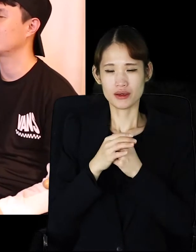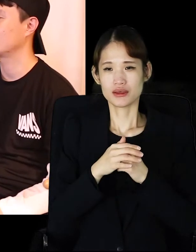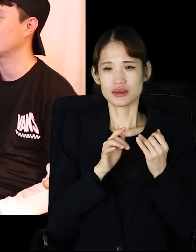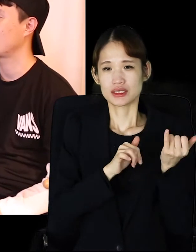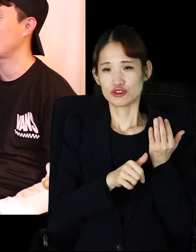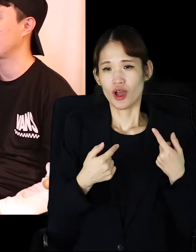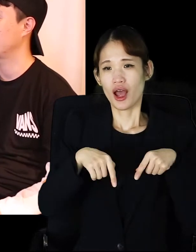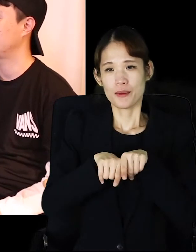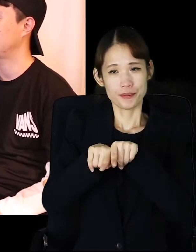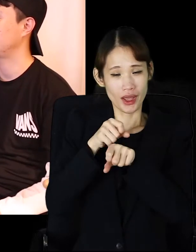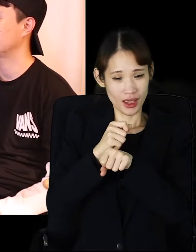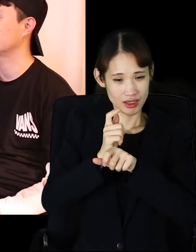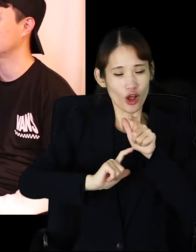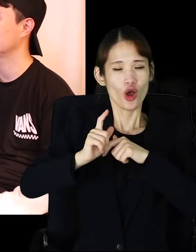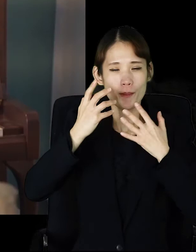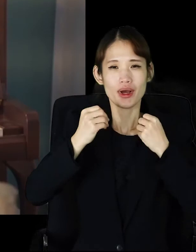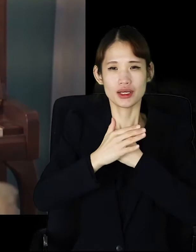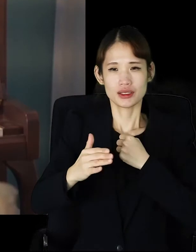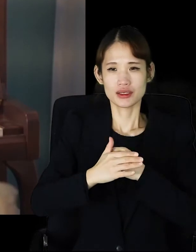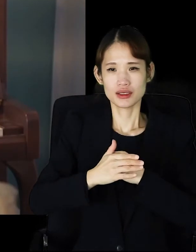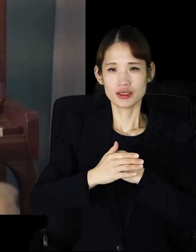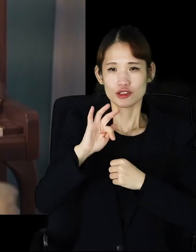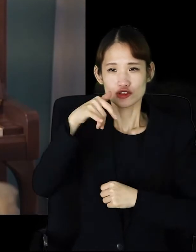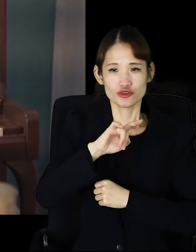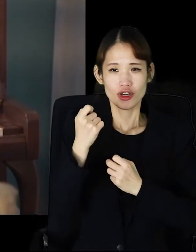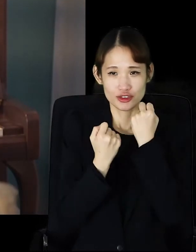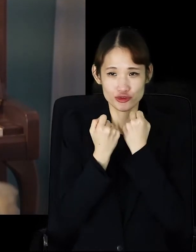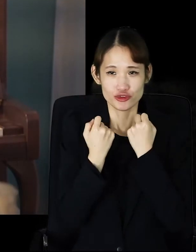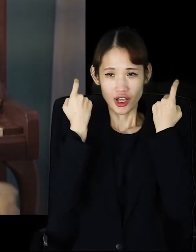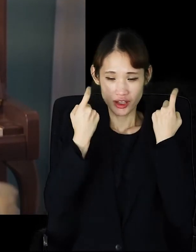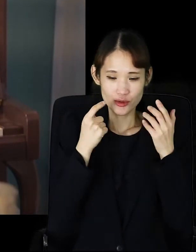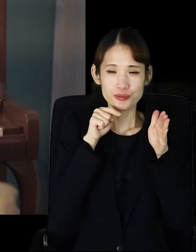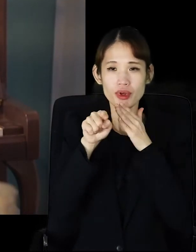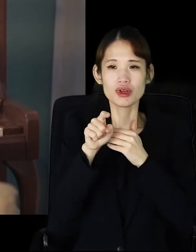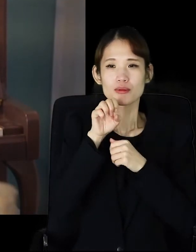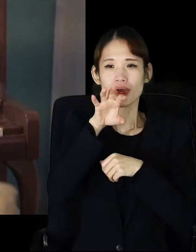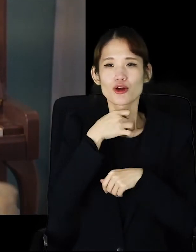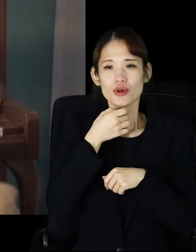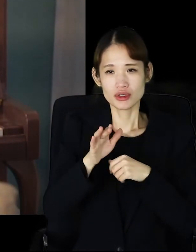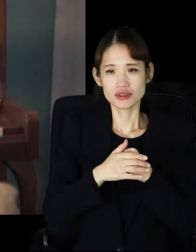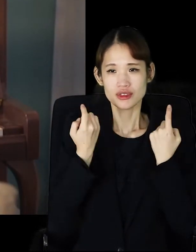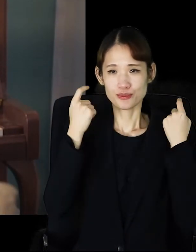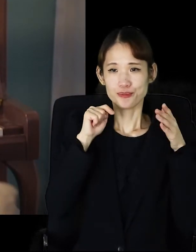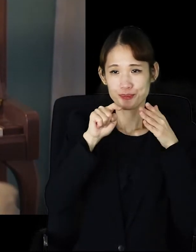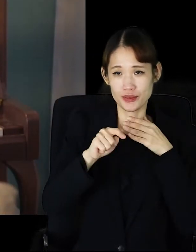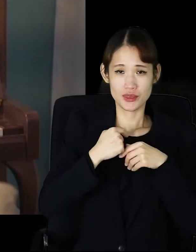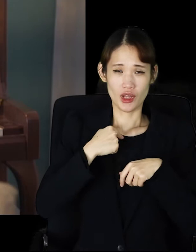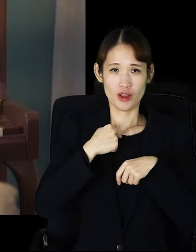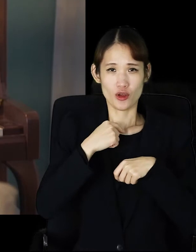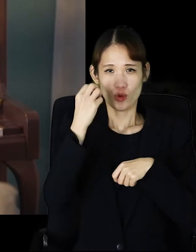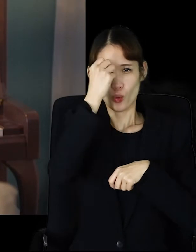지우는 함께 하자라고 말씀하시는 분들이 더 많았기 때문에 아까 수학여행 얘기 나왔을 때 말을 하려 했는데 네. 수학여행도 제가 사실